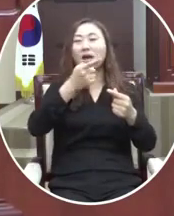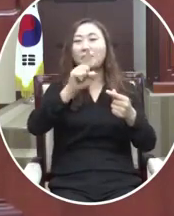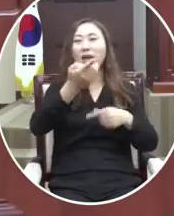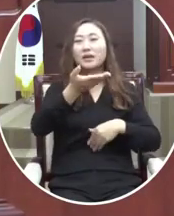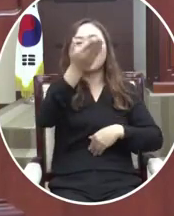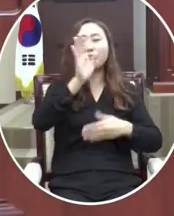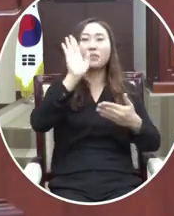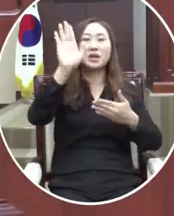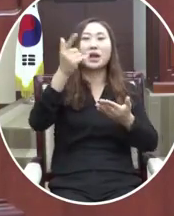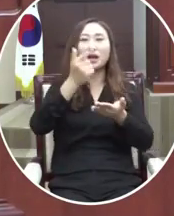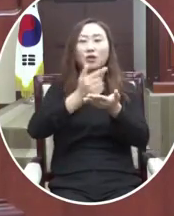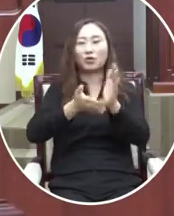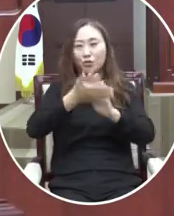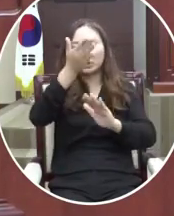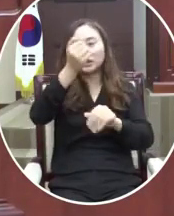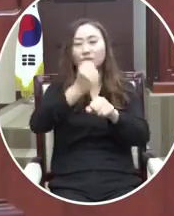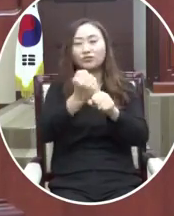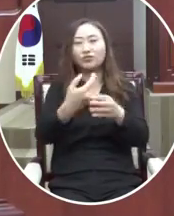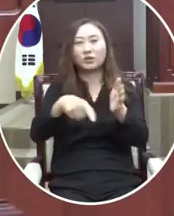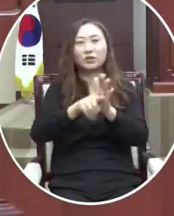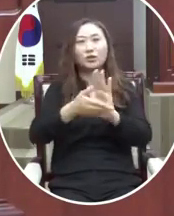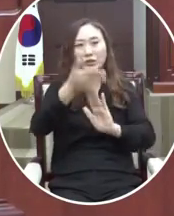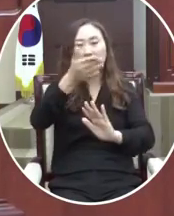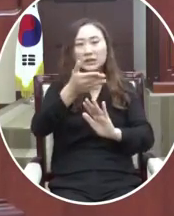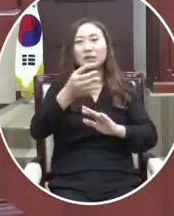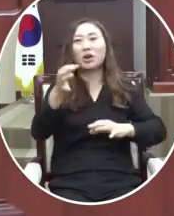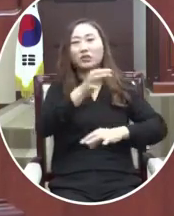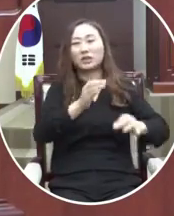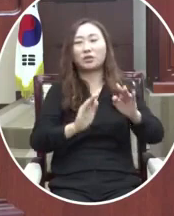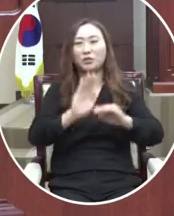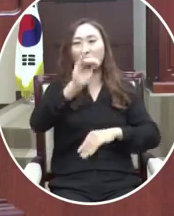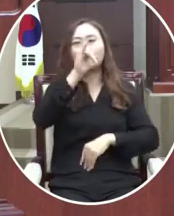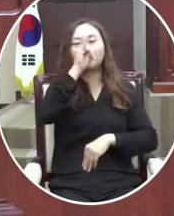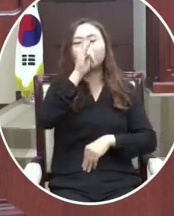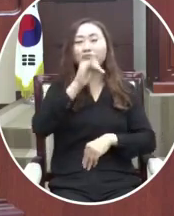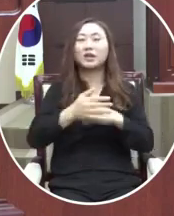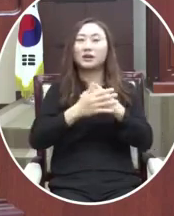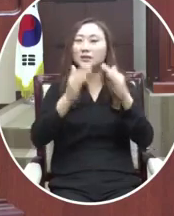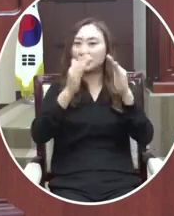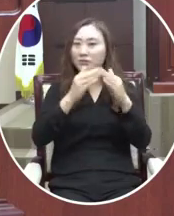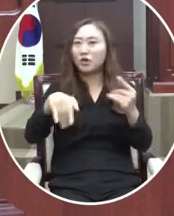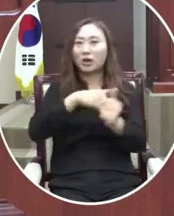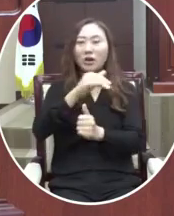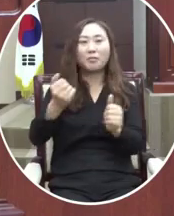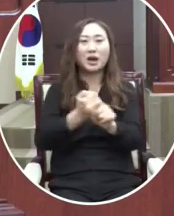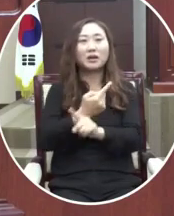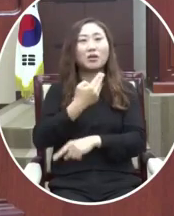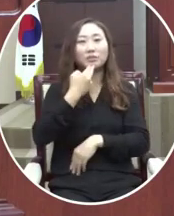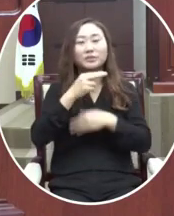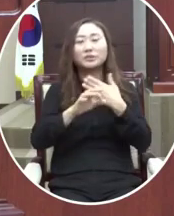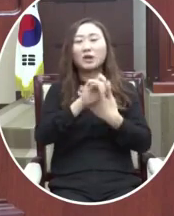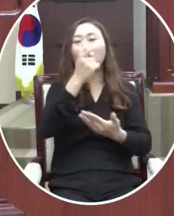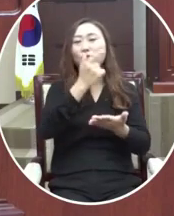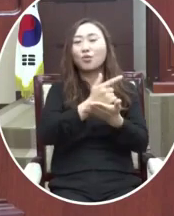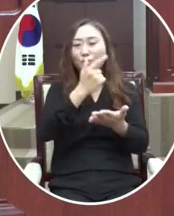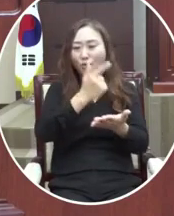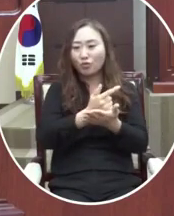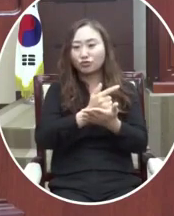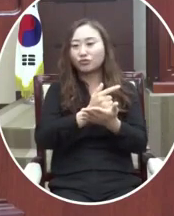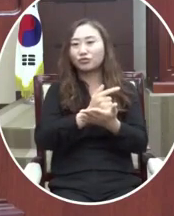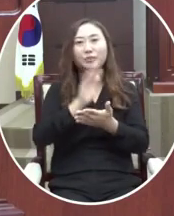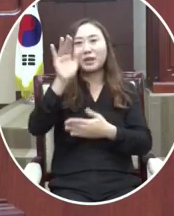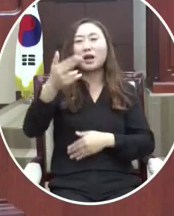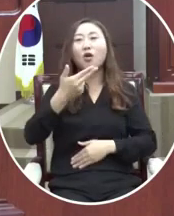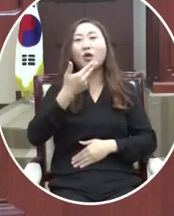꿈꾸는 미래도시를 통해 노원의 도시 경쟁력을 높여 가겠습니다 주고 환경이 바뀌지 않으면 노원구의 미래는 없다는 과오로